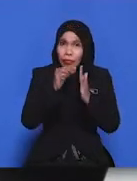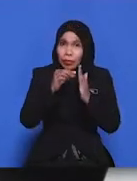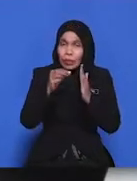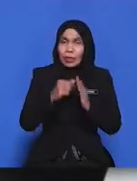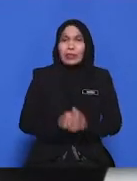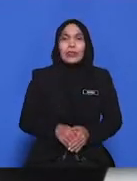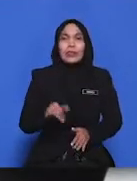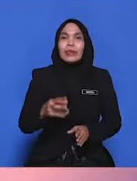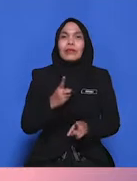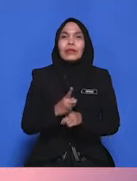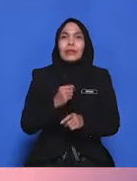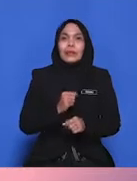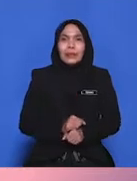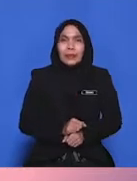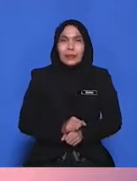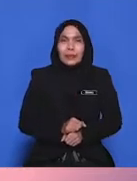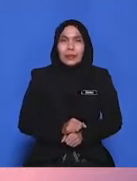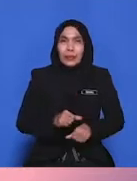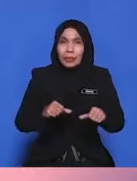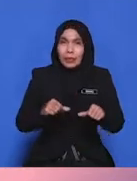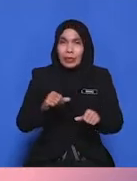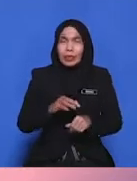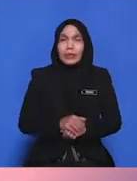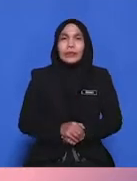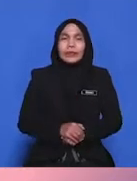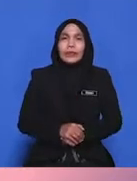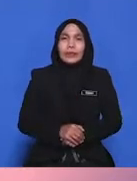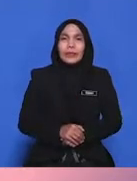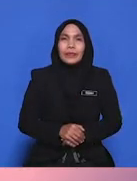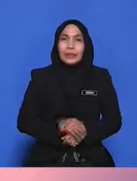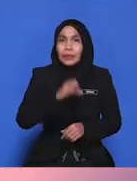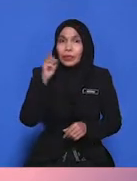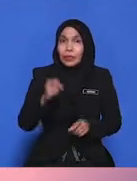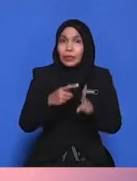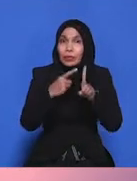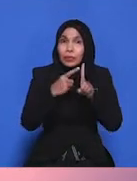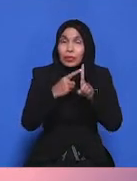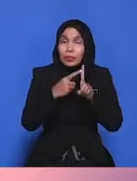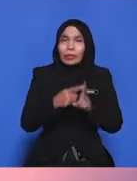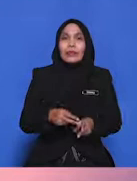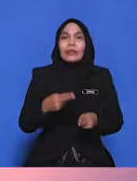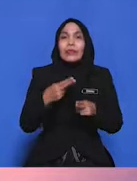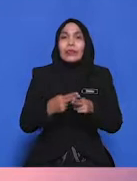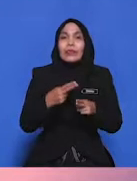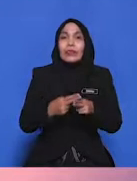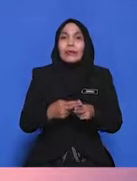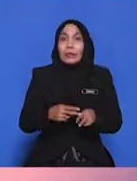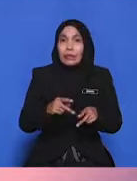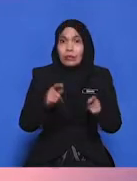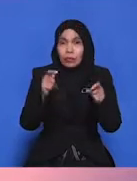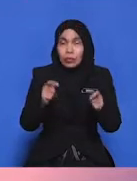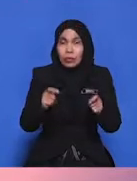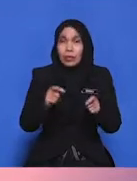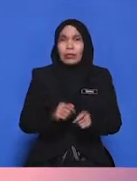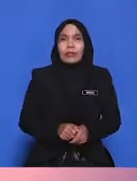paling tepat ya murid-murid. Soalan pertama, nama penuh tokoh yang kita pelajari